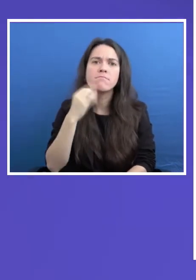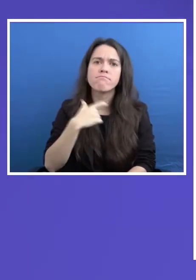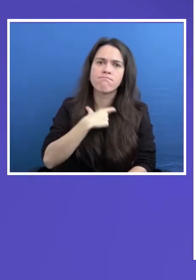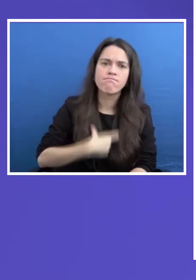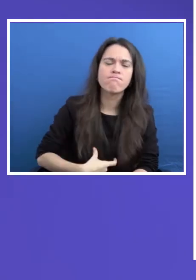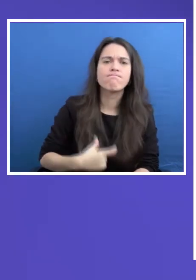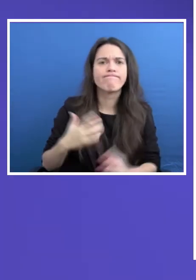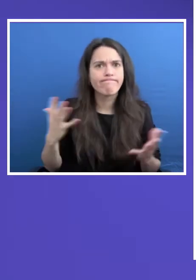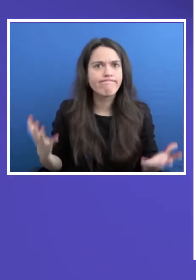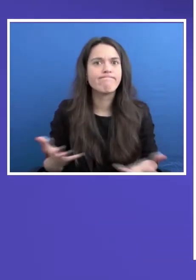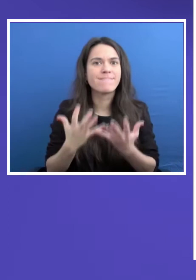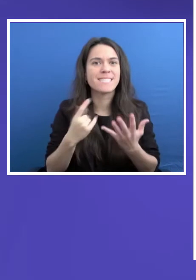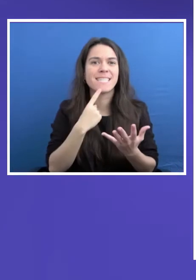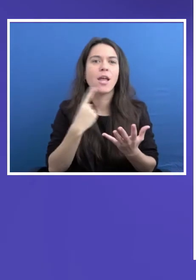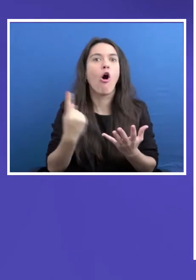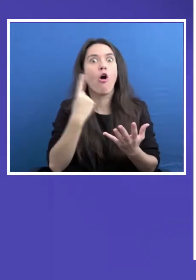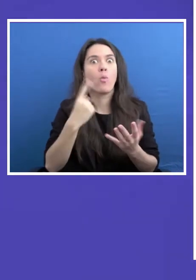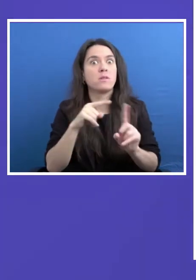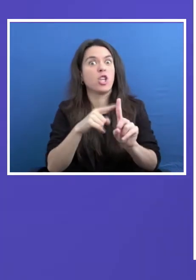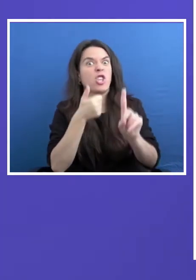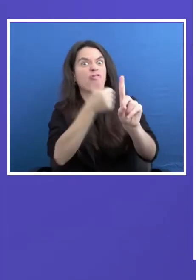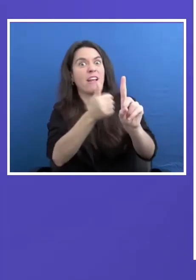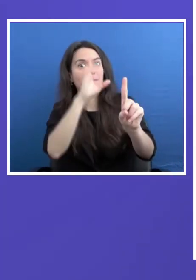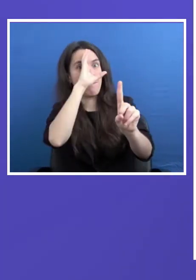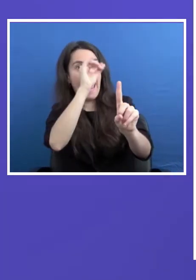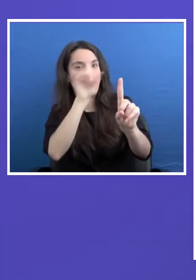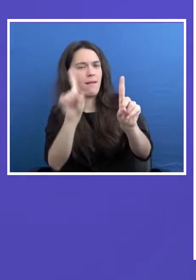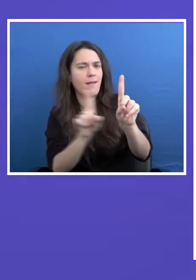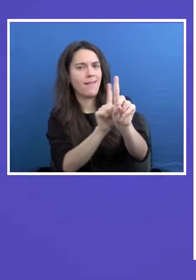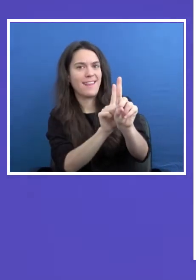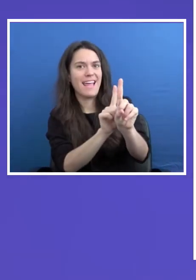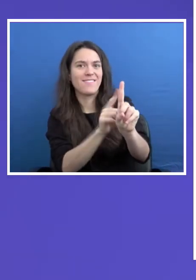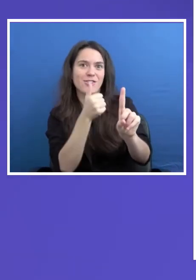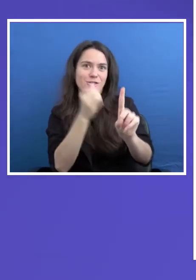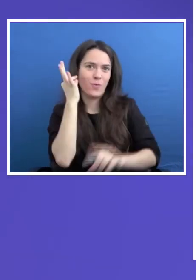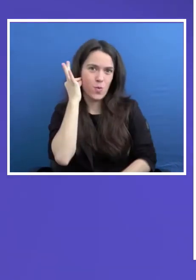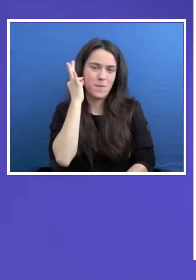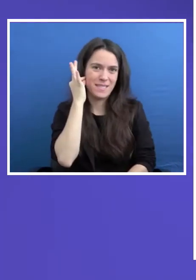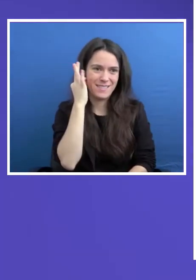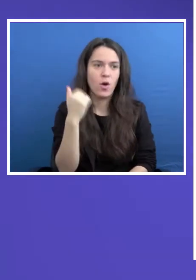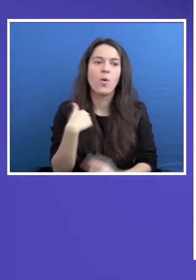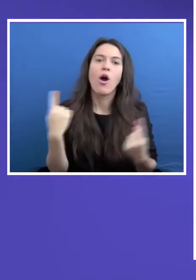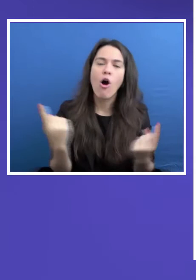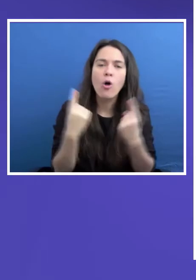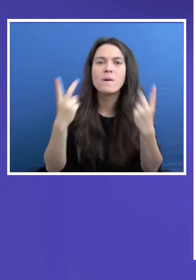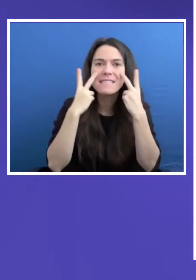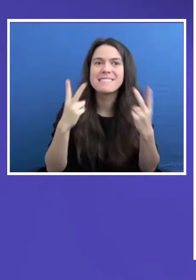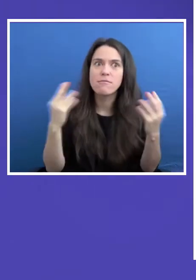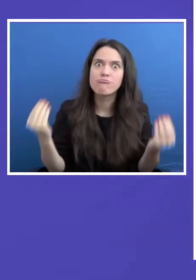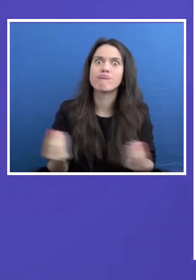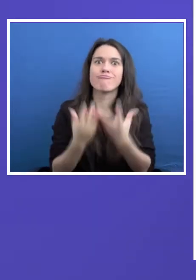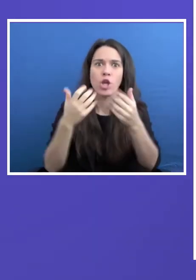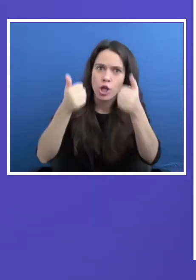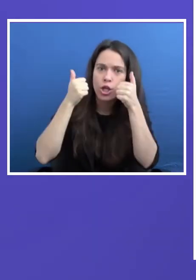الطائره. فبنجيب بقى تعالي بقى ورينا انت ايه فكرتك دي، وانت ازاي قدرتي انك تقودي طائره. يعني بدات بتعمل المراه